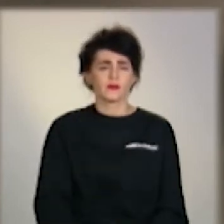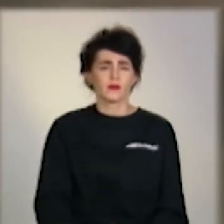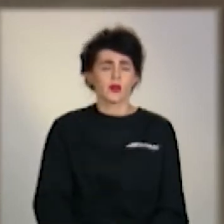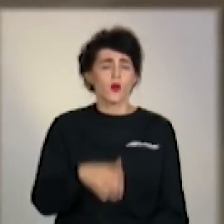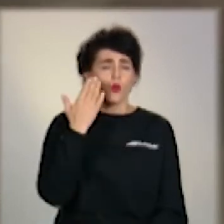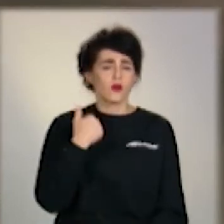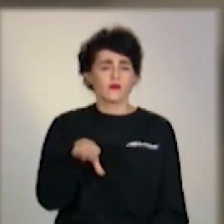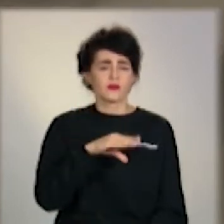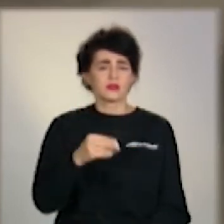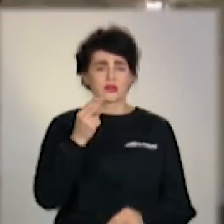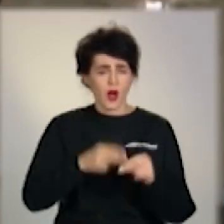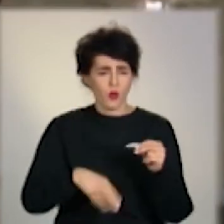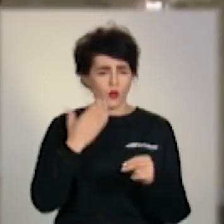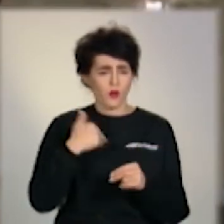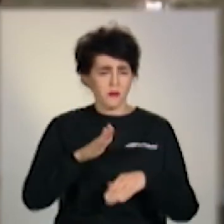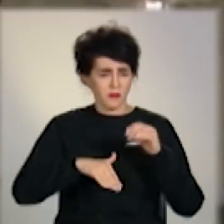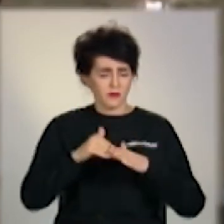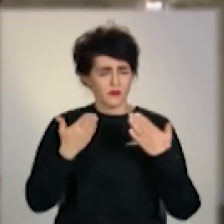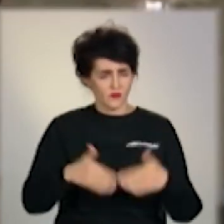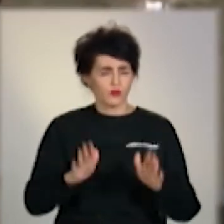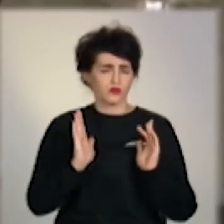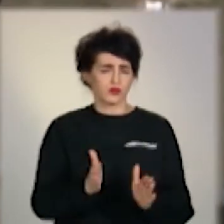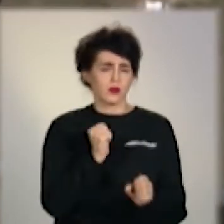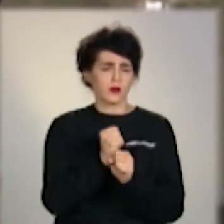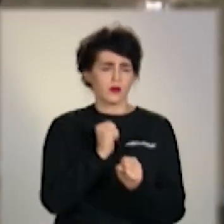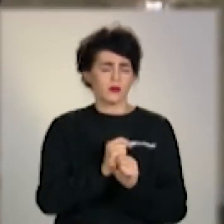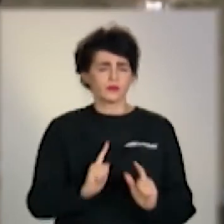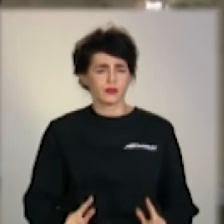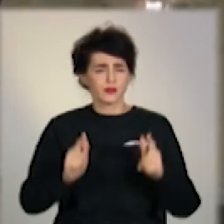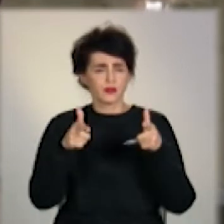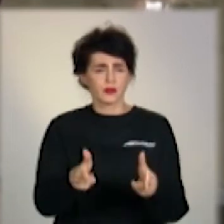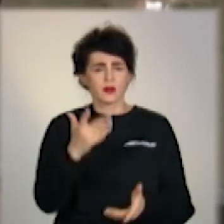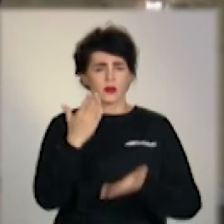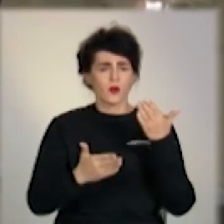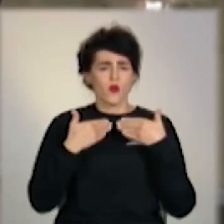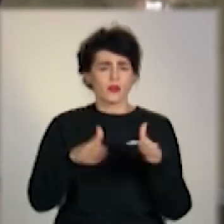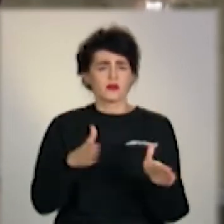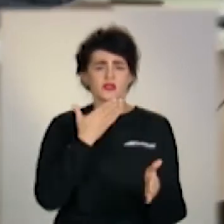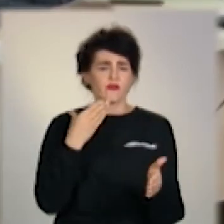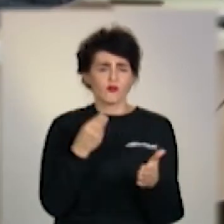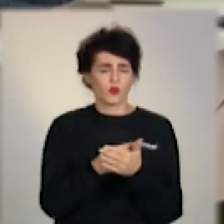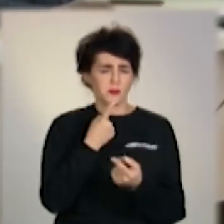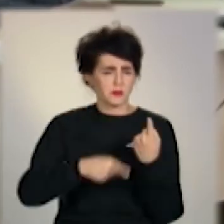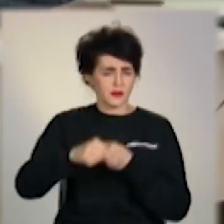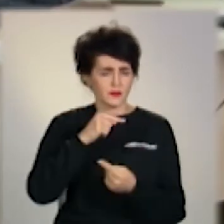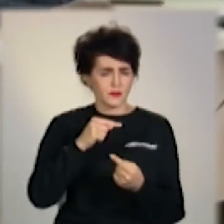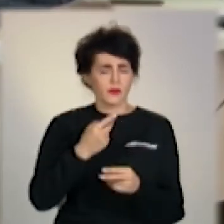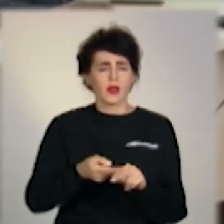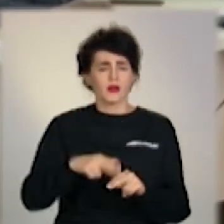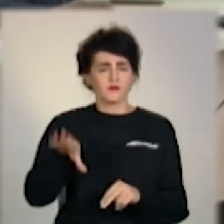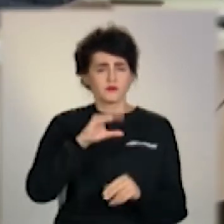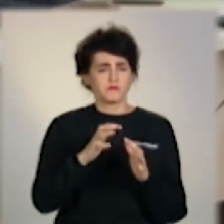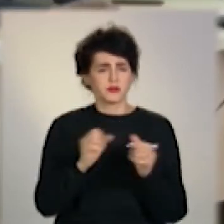ж працевлаштовуються або навіть відкривають власну справу. А ще завжди в